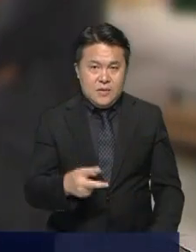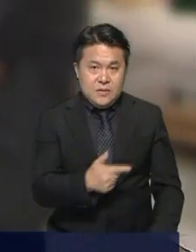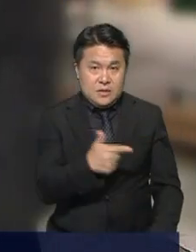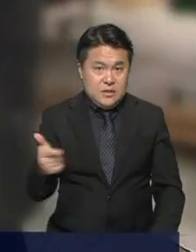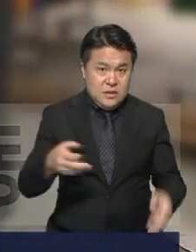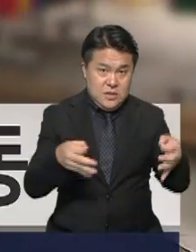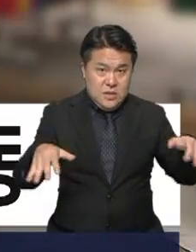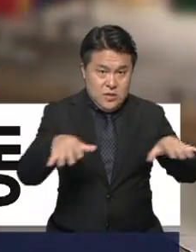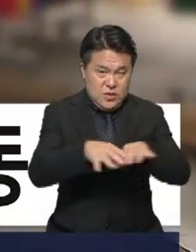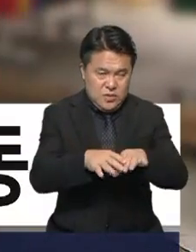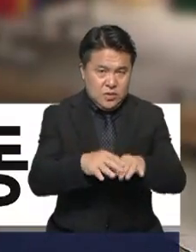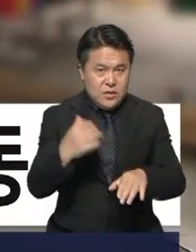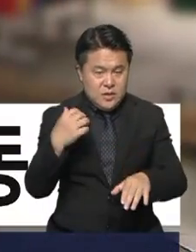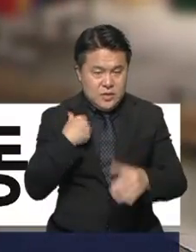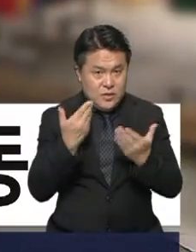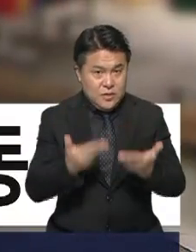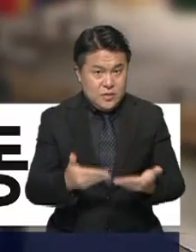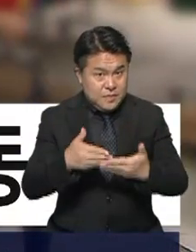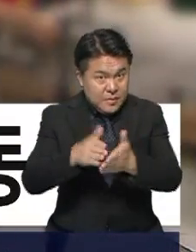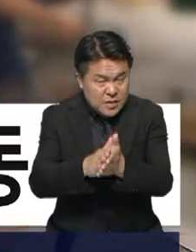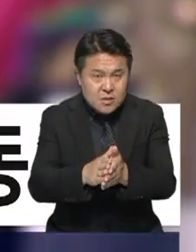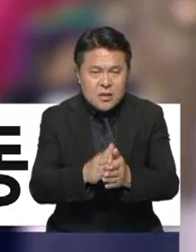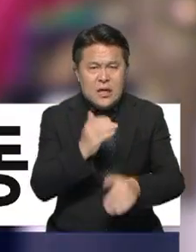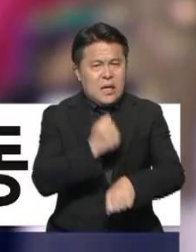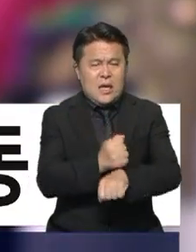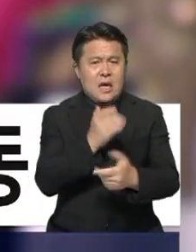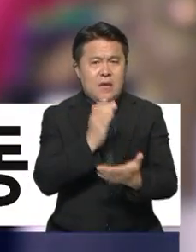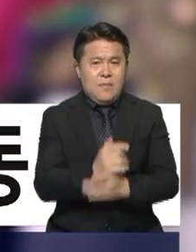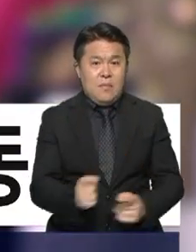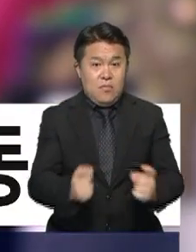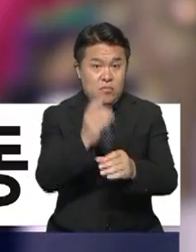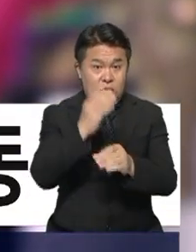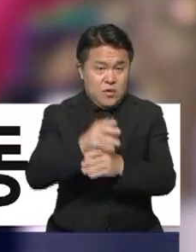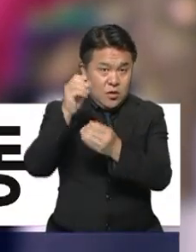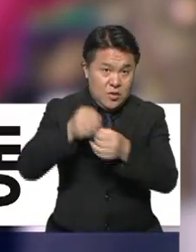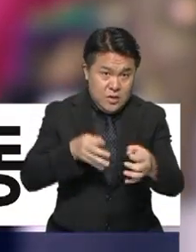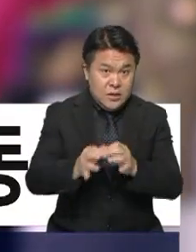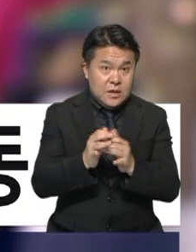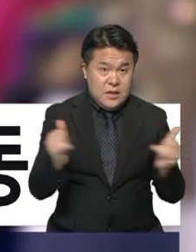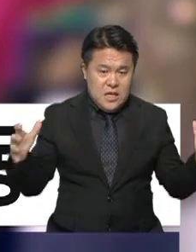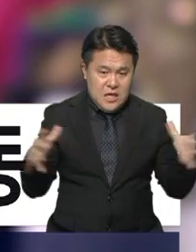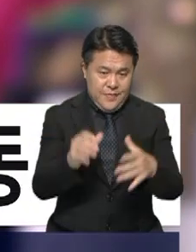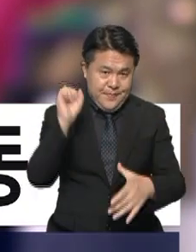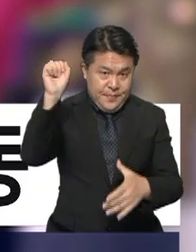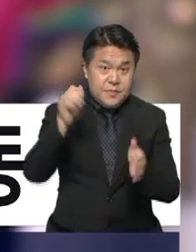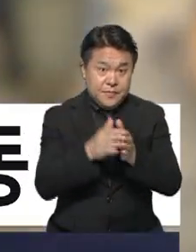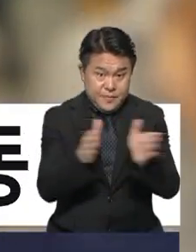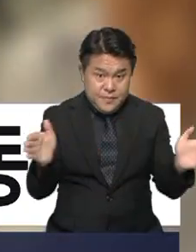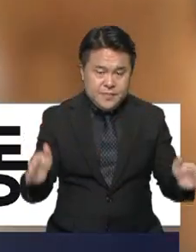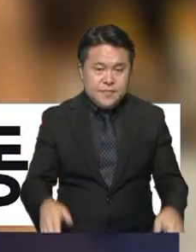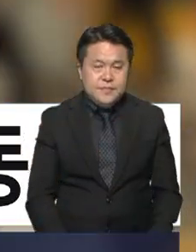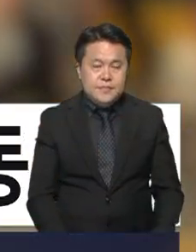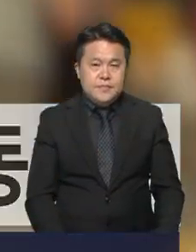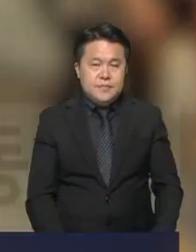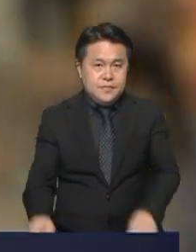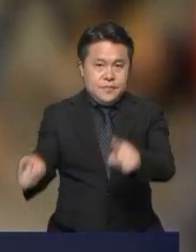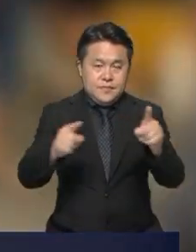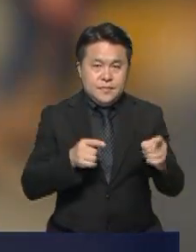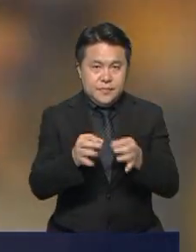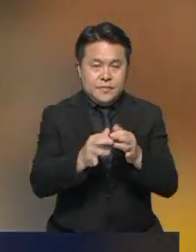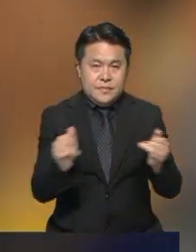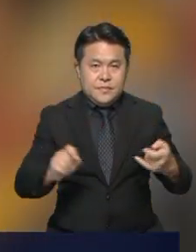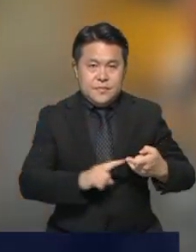대형마트의 의무휴업일 폐지를 놓고 논란이 일고 있는 가운데 전통시장 상인들이 집단 행동에 돌입합니다. 전국